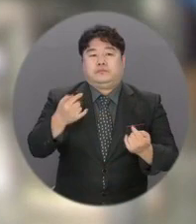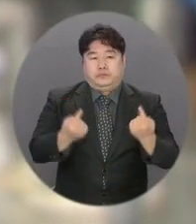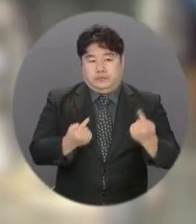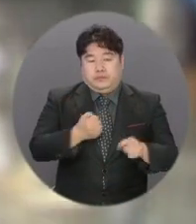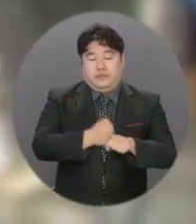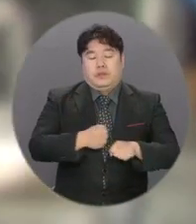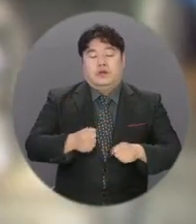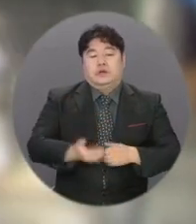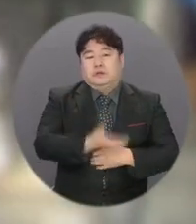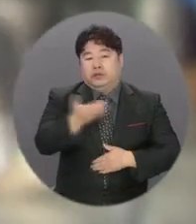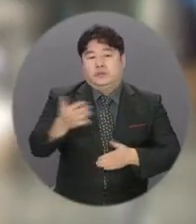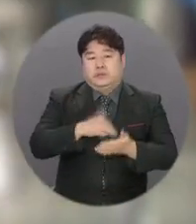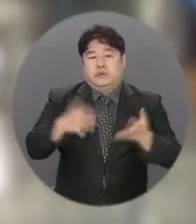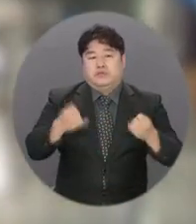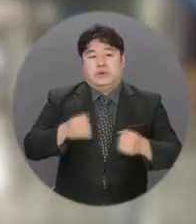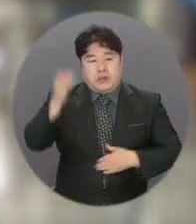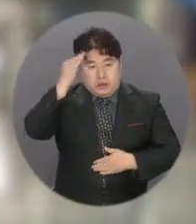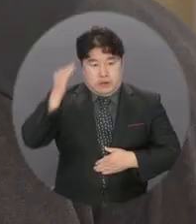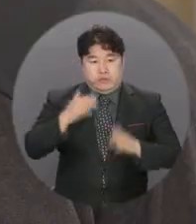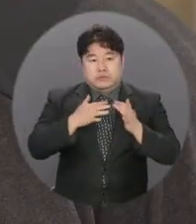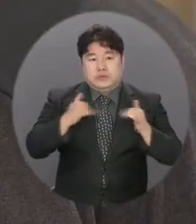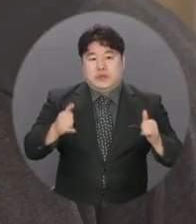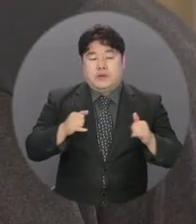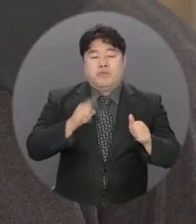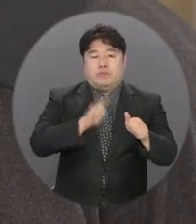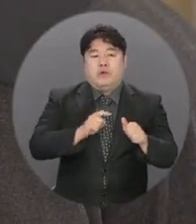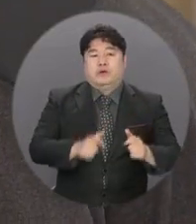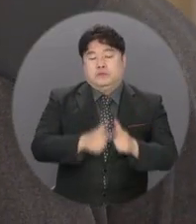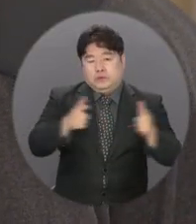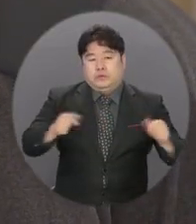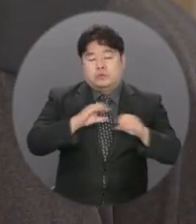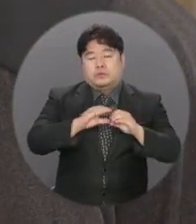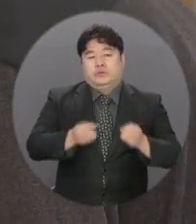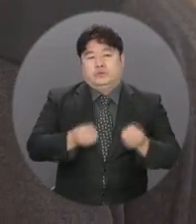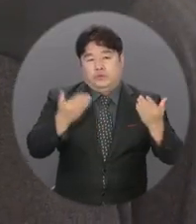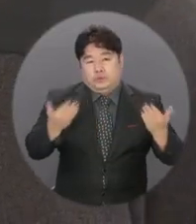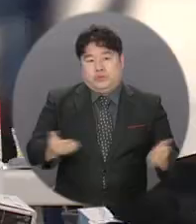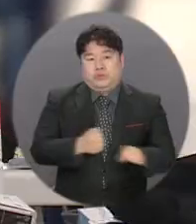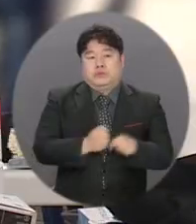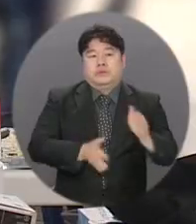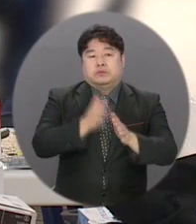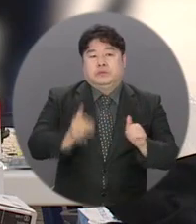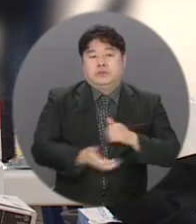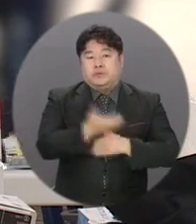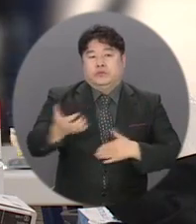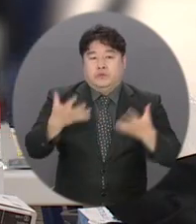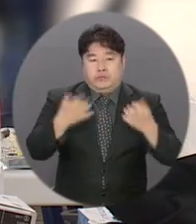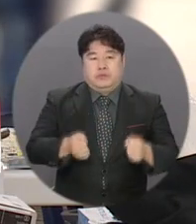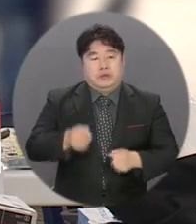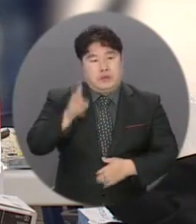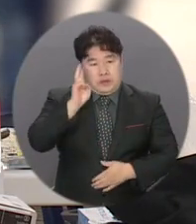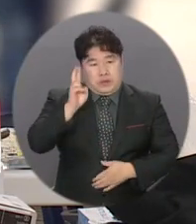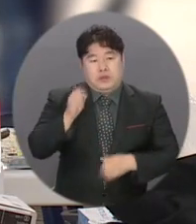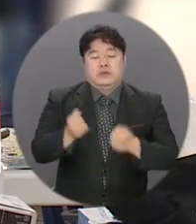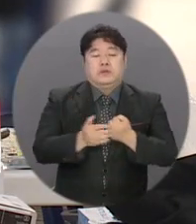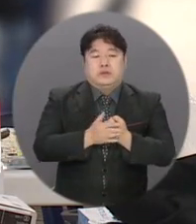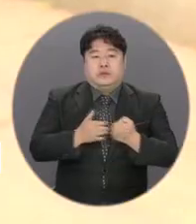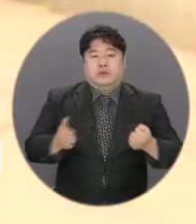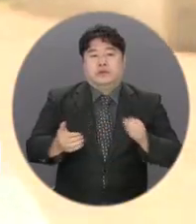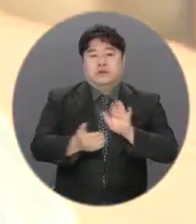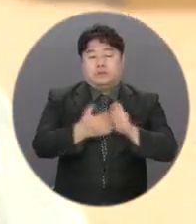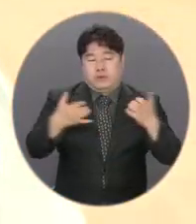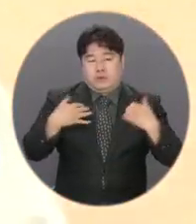이동량이 많은 내국인들의 확진이 늘고 있고 추석 연휴 시민들의 이동량이 많았을 것으로 예상되고 있는 만큼